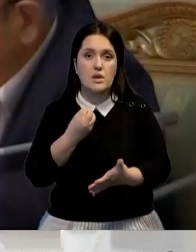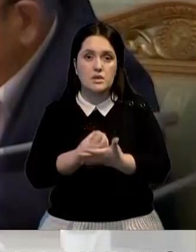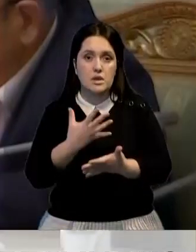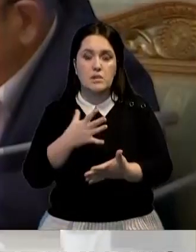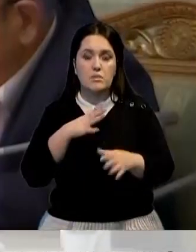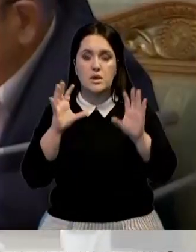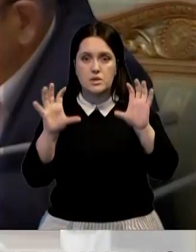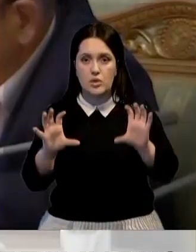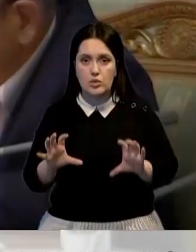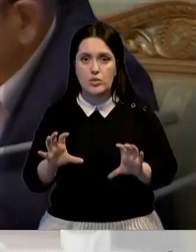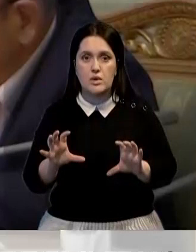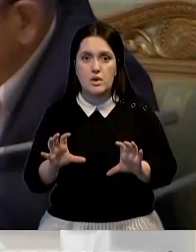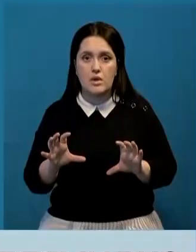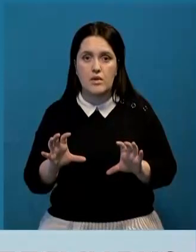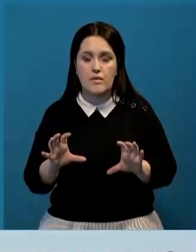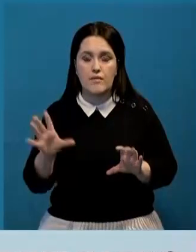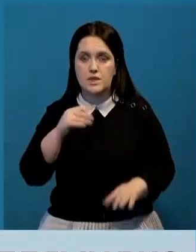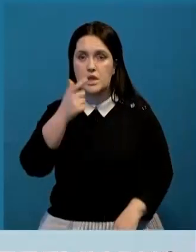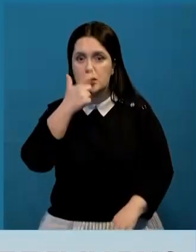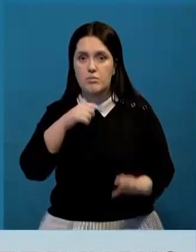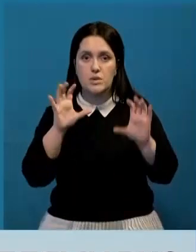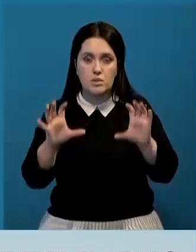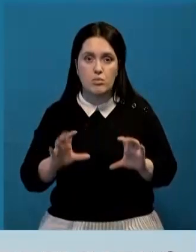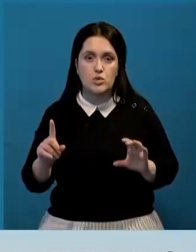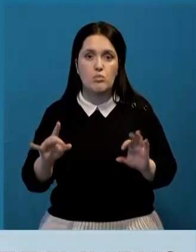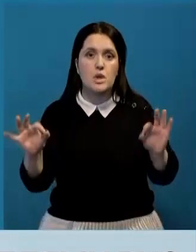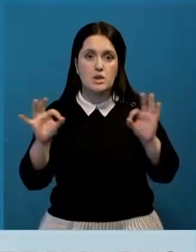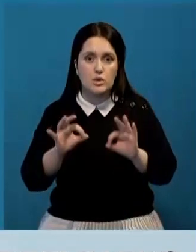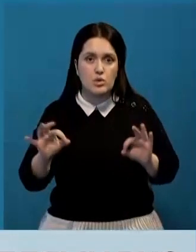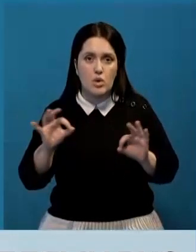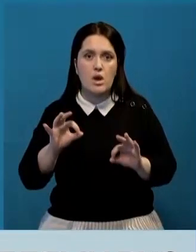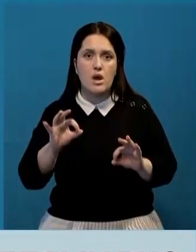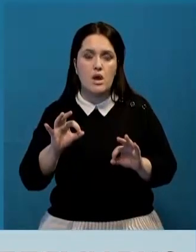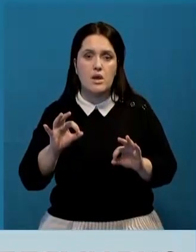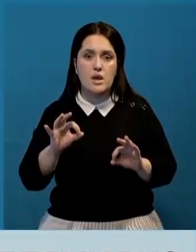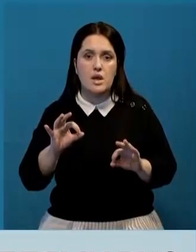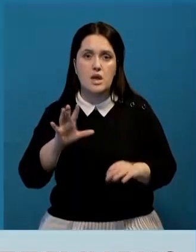нас был закон. И все следовали закону, чтобы никто не был выше закона.